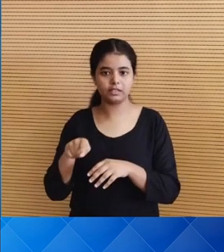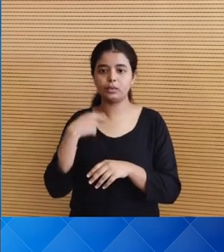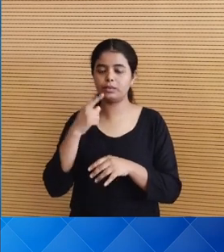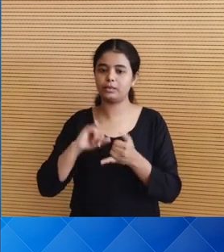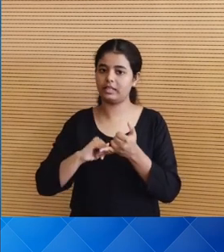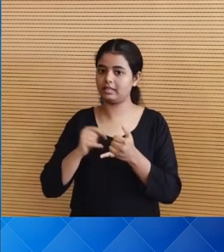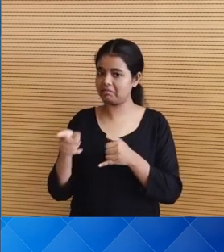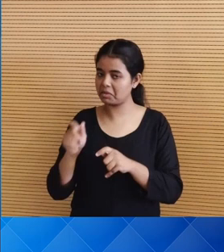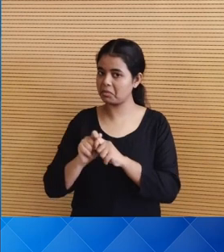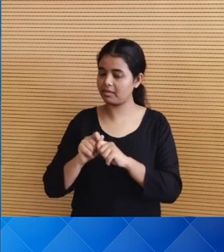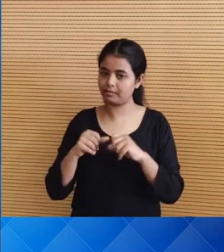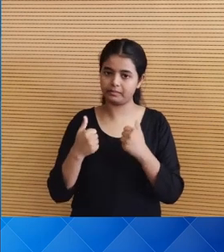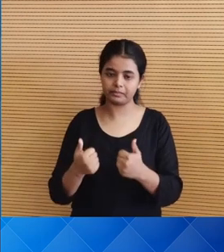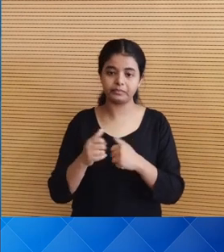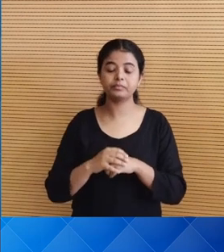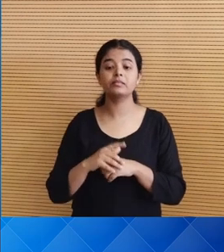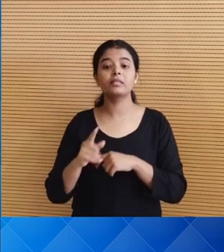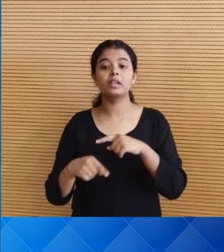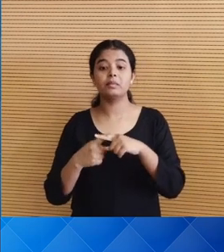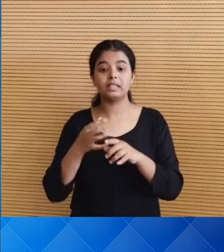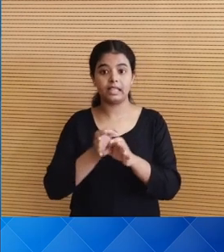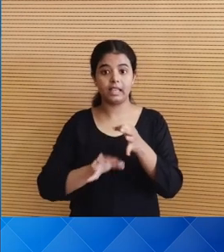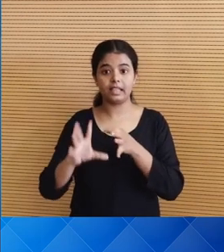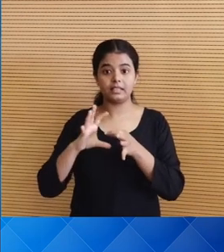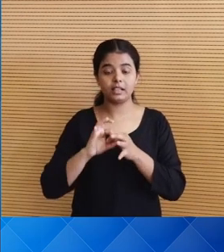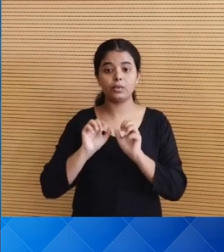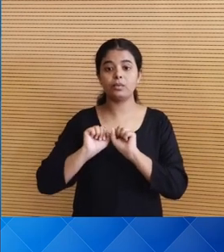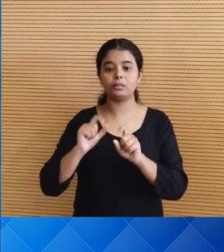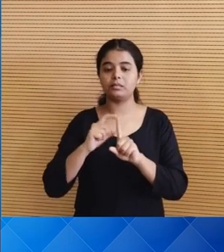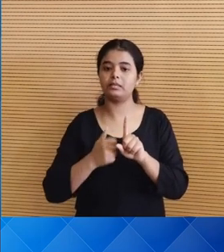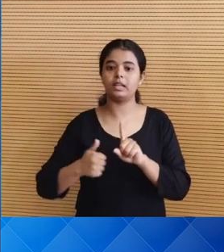डॉक्टर सकलानी डायरेक्टर NCERT जो NCF की